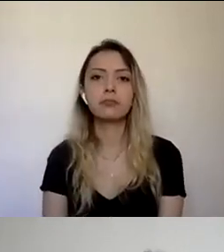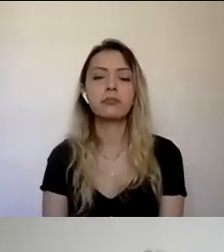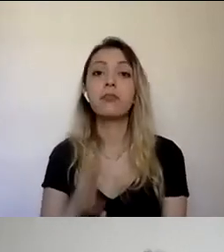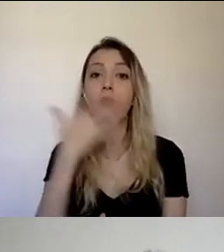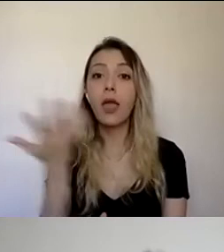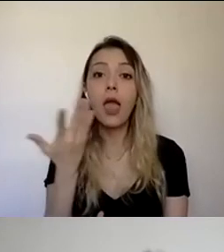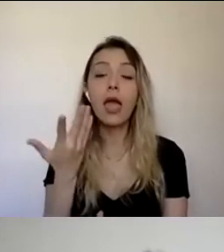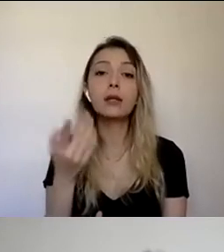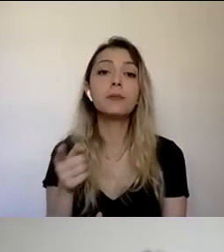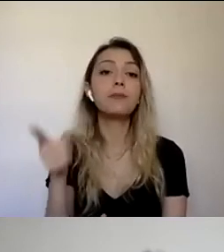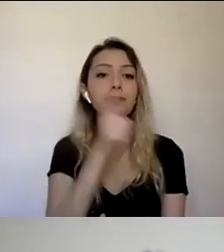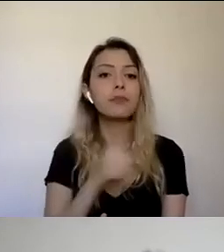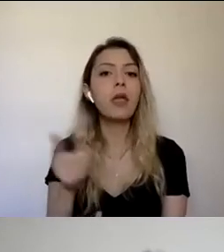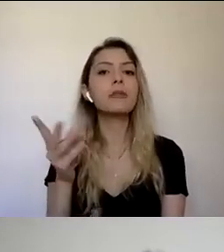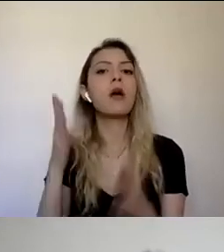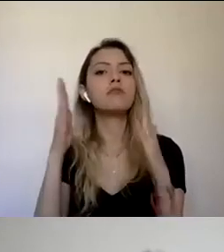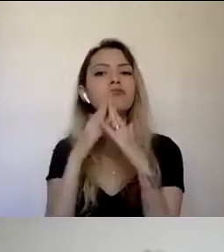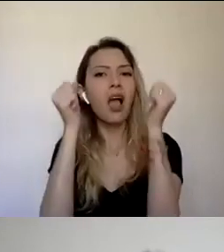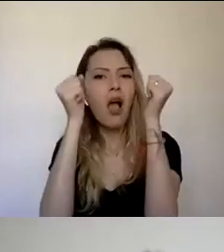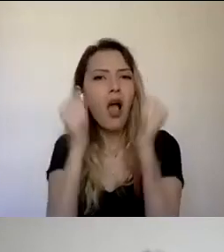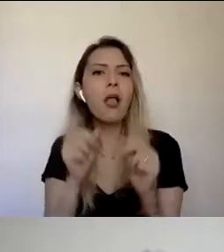barınmanızı gerektirecek bir